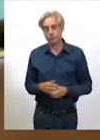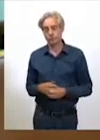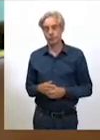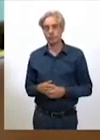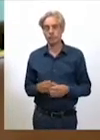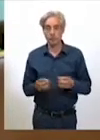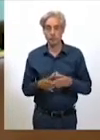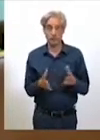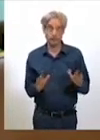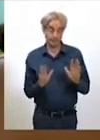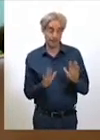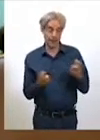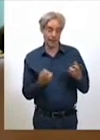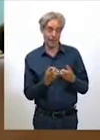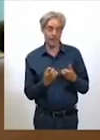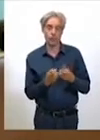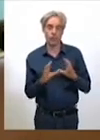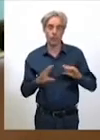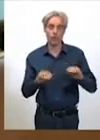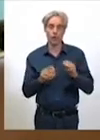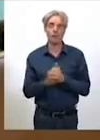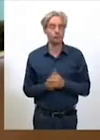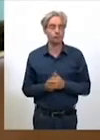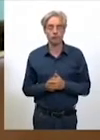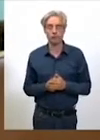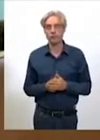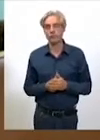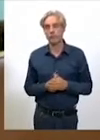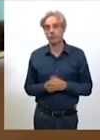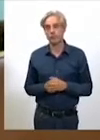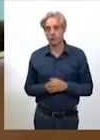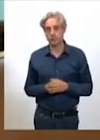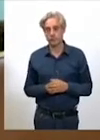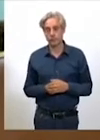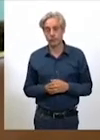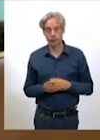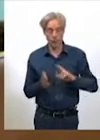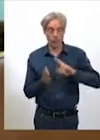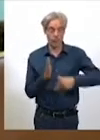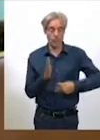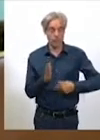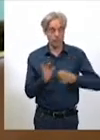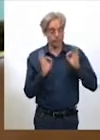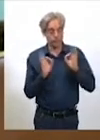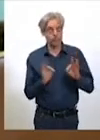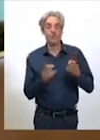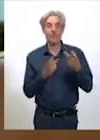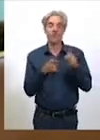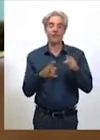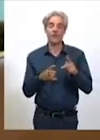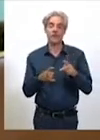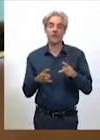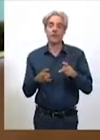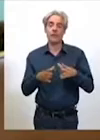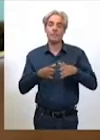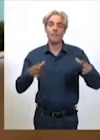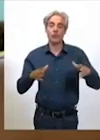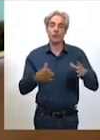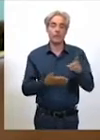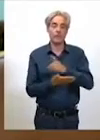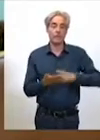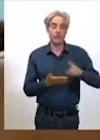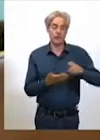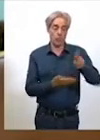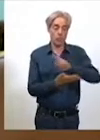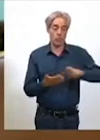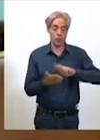large. Et je voulais juste donner un exemple concret qui est la délibération qui est sans débat aujourd'hui, mais c'est cette convention avec ville, métropole, département, région. C'est la première fois qu'on a une convention